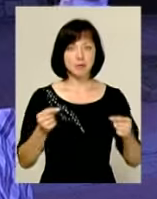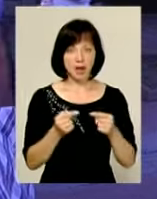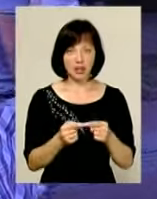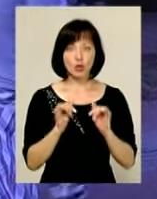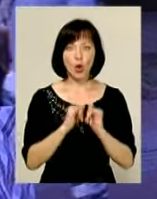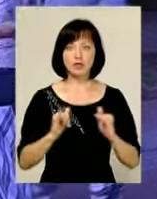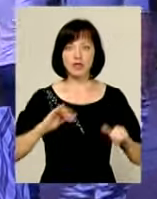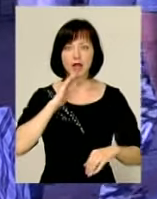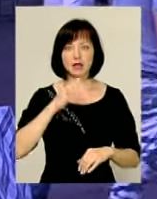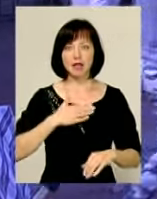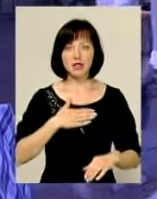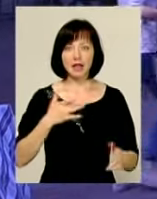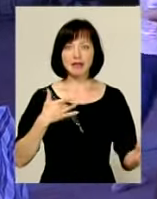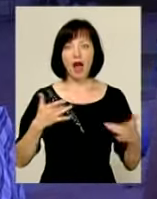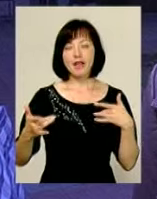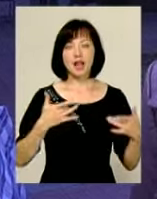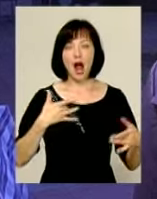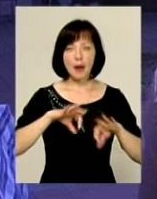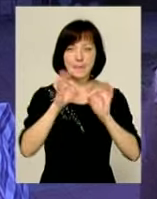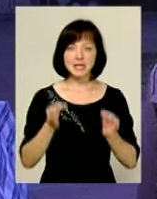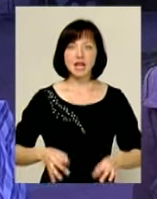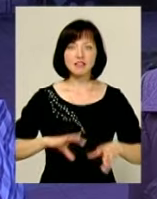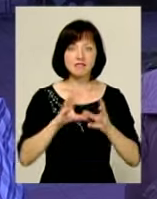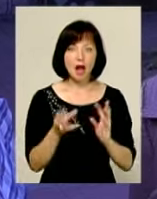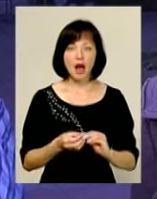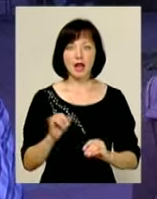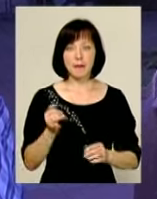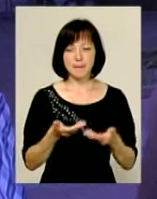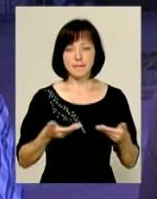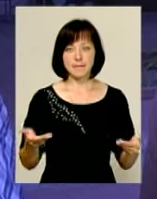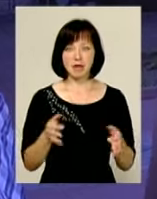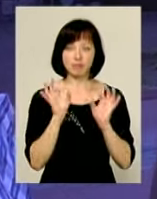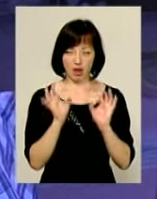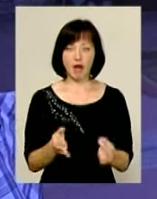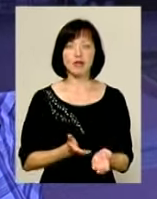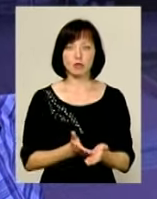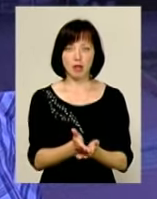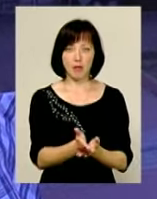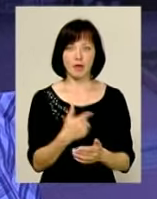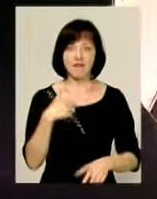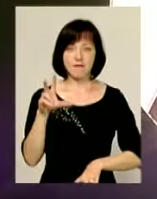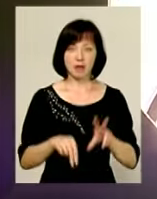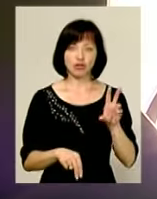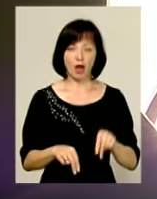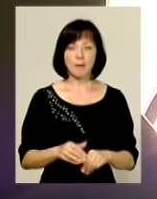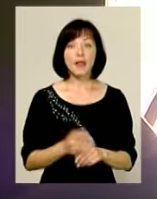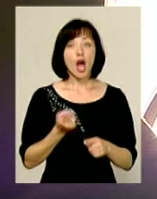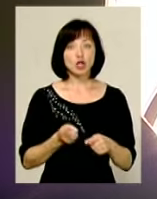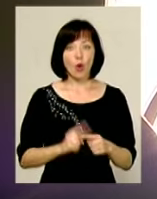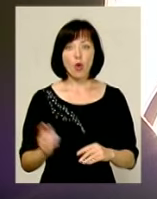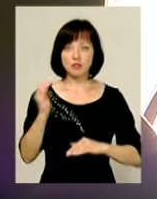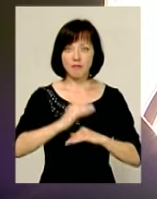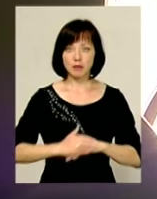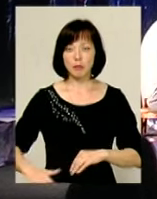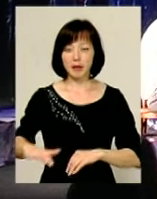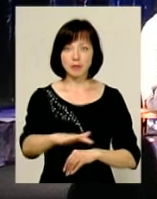розвиває наше театральне мистецтво взагалі. І ми рухаємось прямо в правильному напрямку, я вважаю. Того ж вечора в